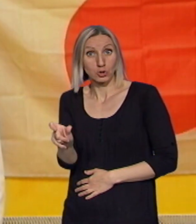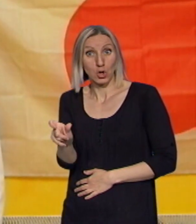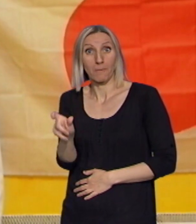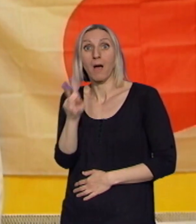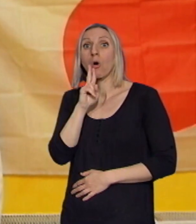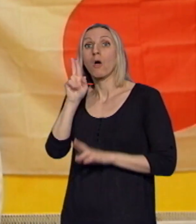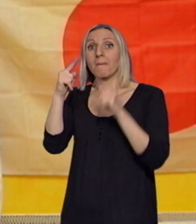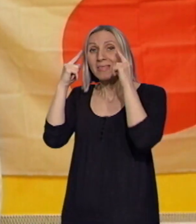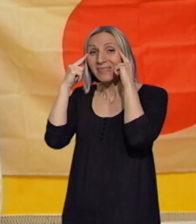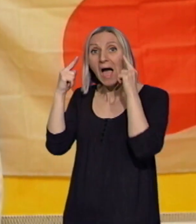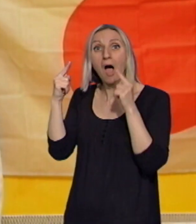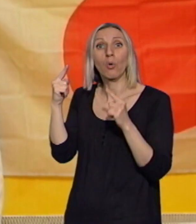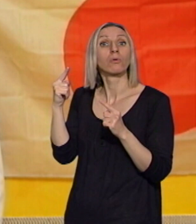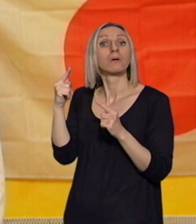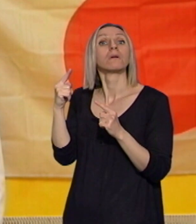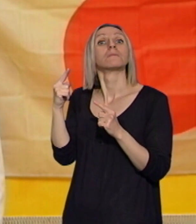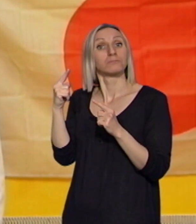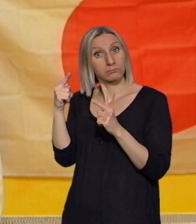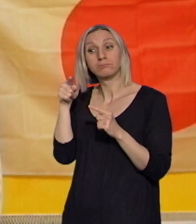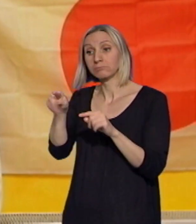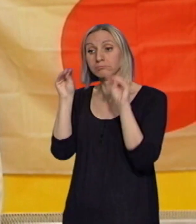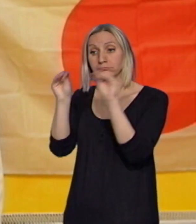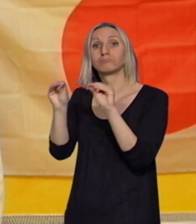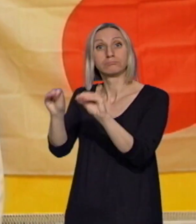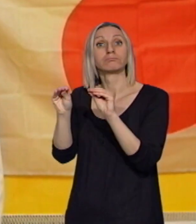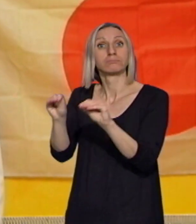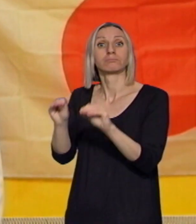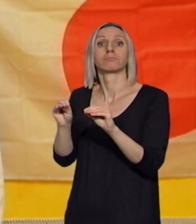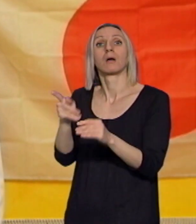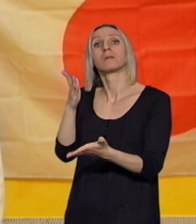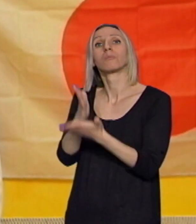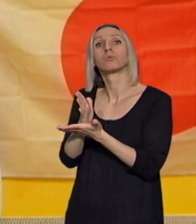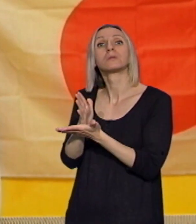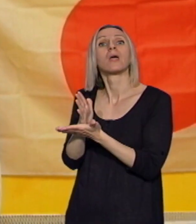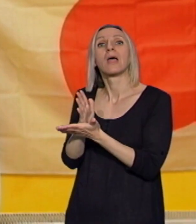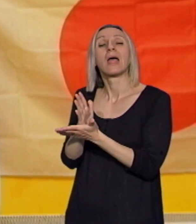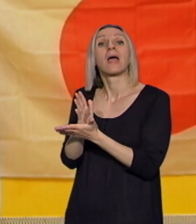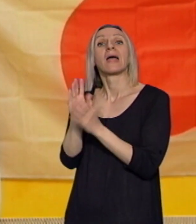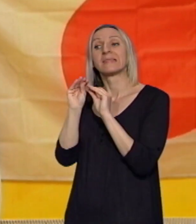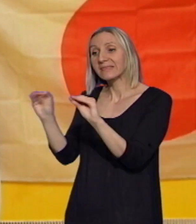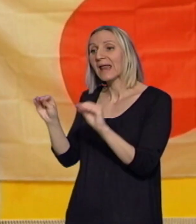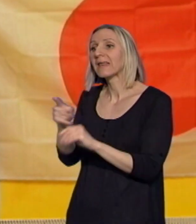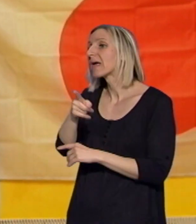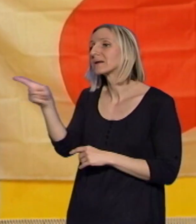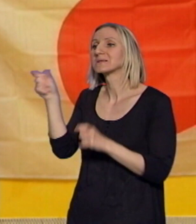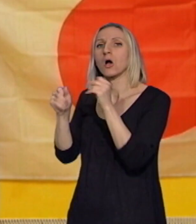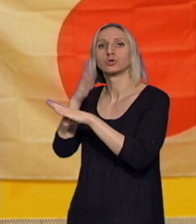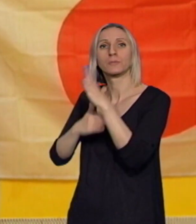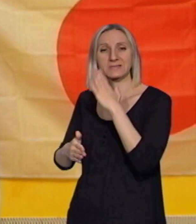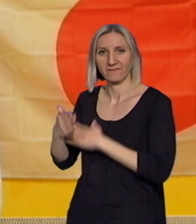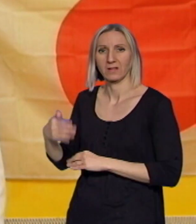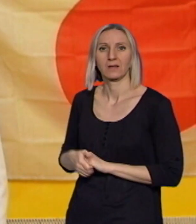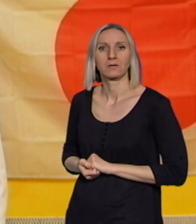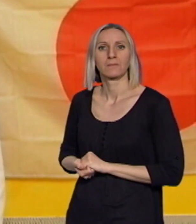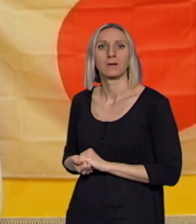Downovim sindromom koja se školuje za trenera za osobe sa invaliditetom. Na